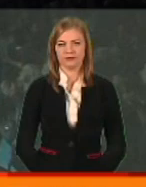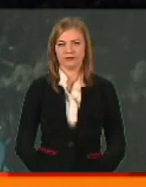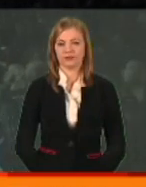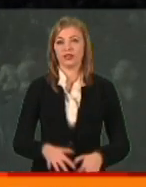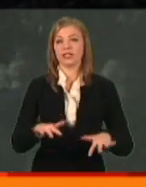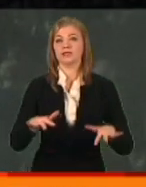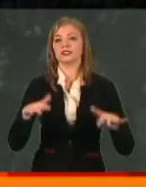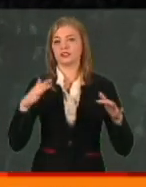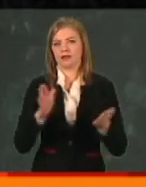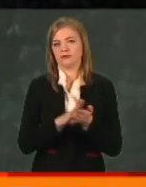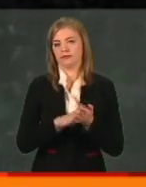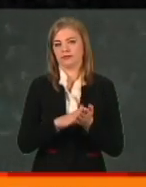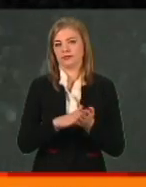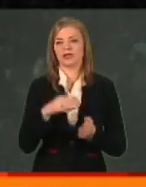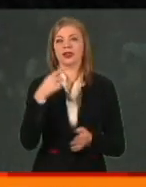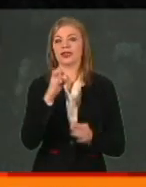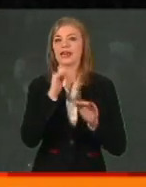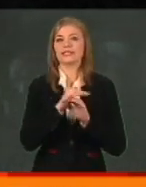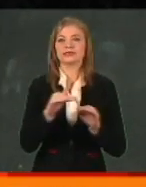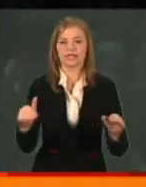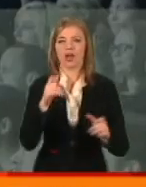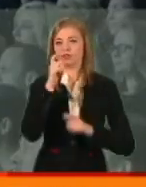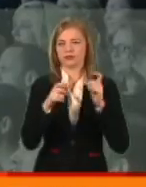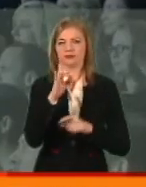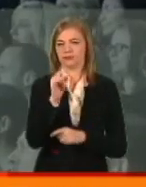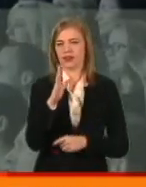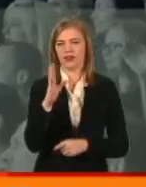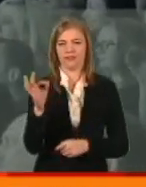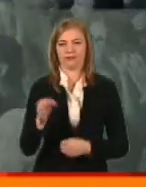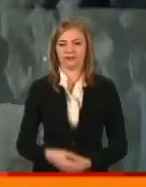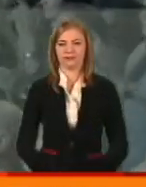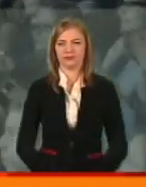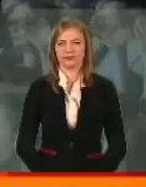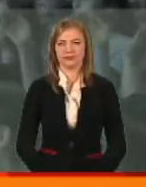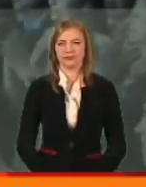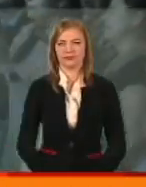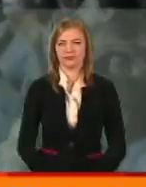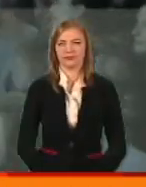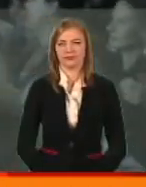Зал захлинається оваціями, не стихають вигуки «Браво!».